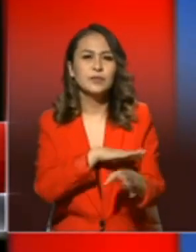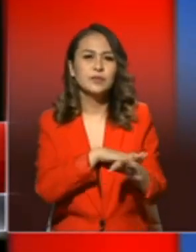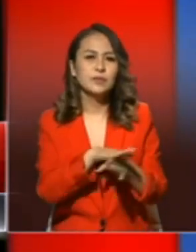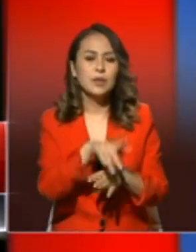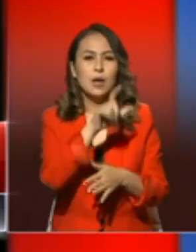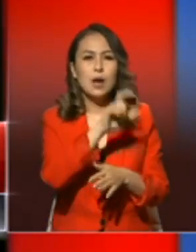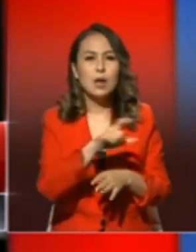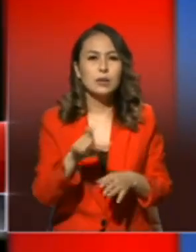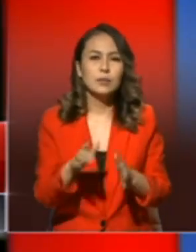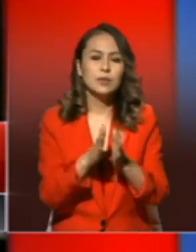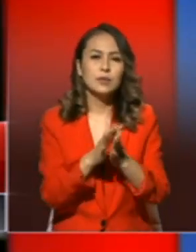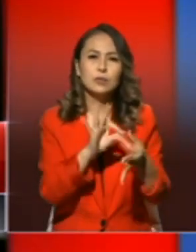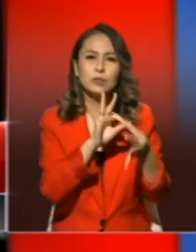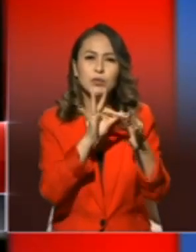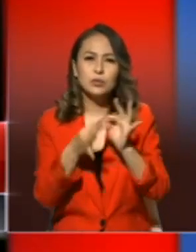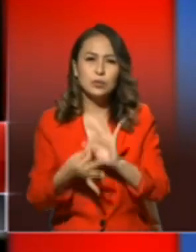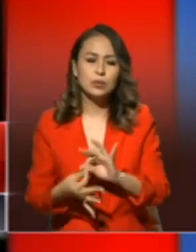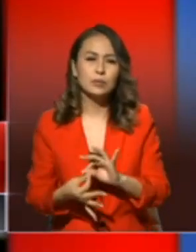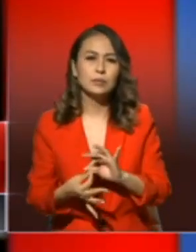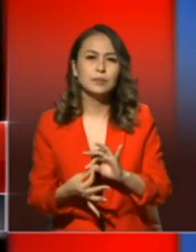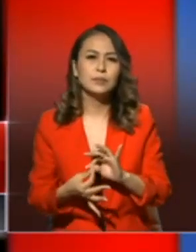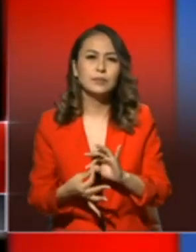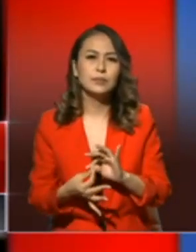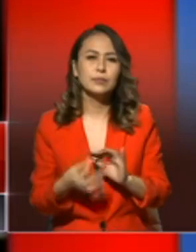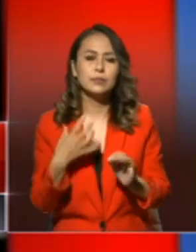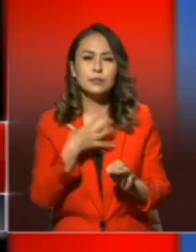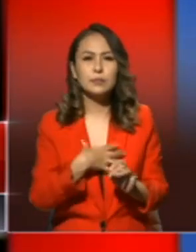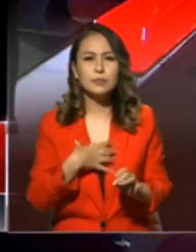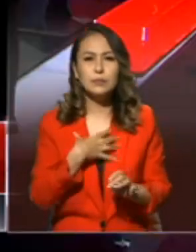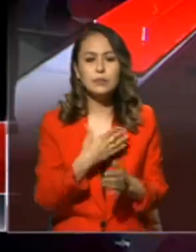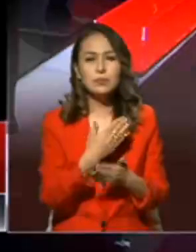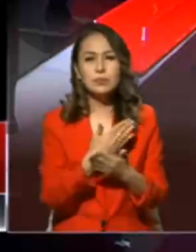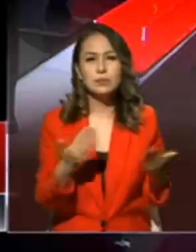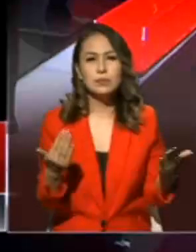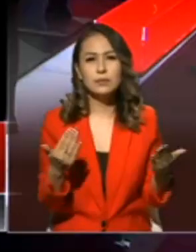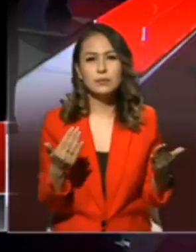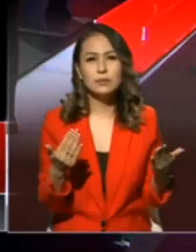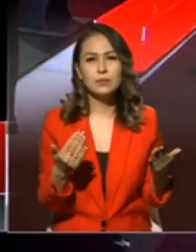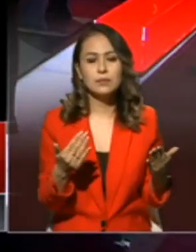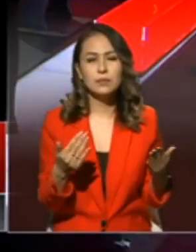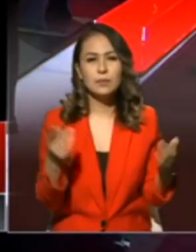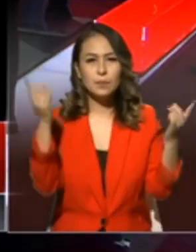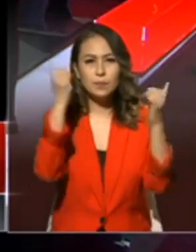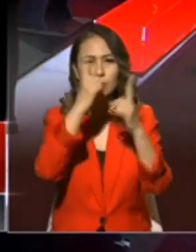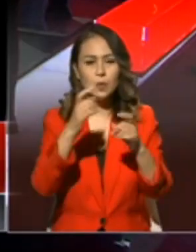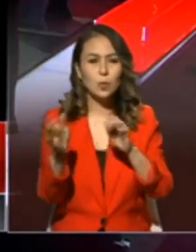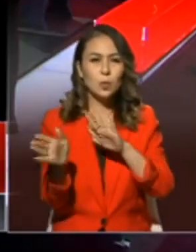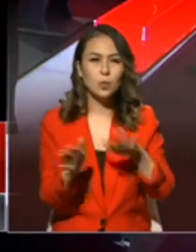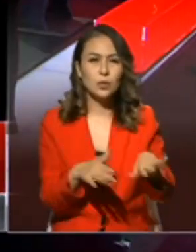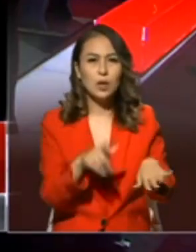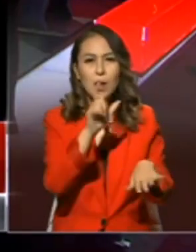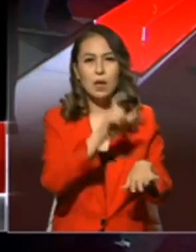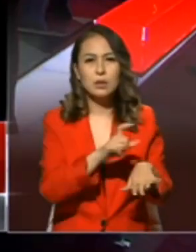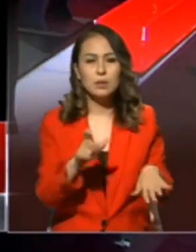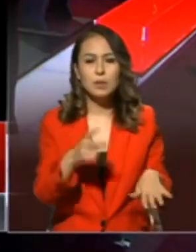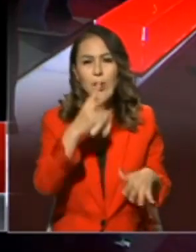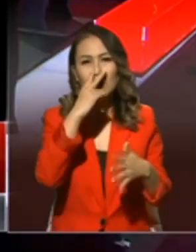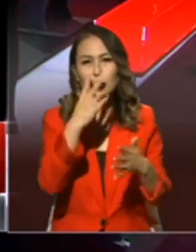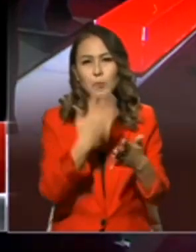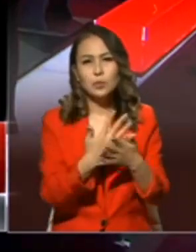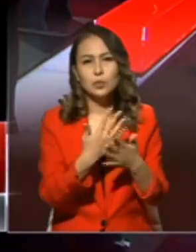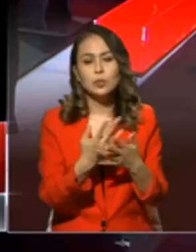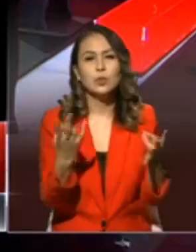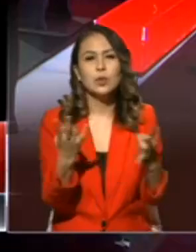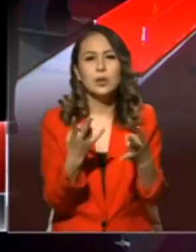адамдарға дұрыстап түсіндірсек, негізі бәрі осы мына трансплантациядан өткен адамдарды көбірек көрсету керек.